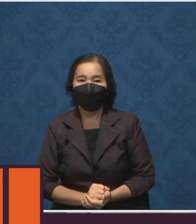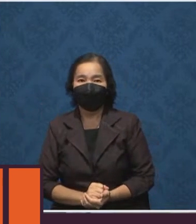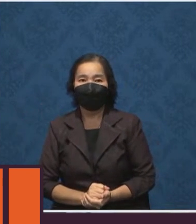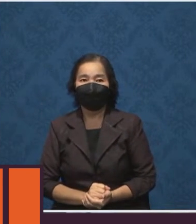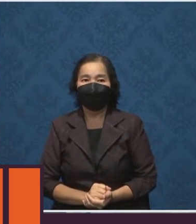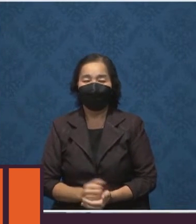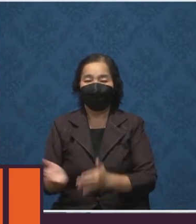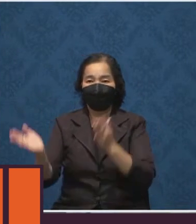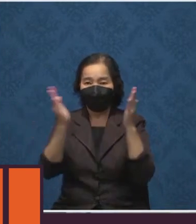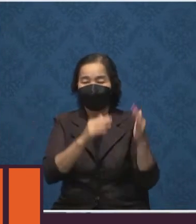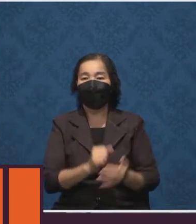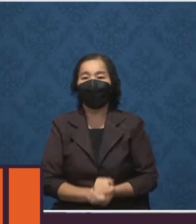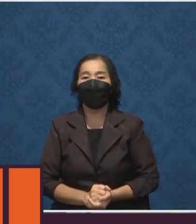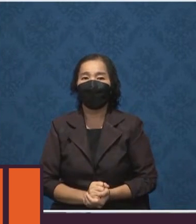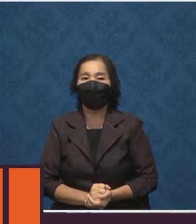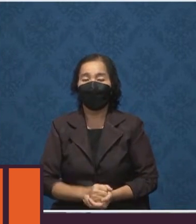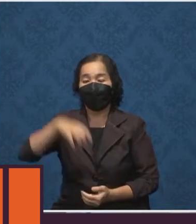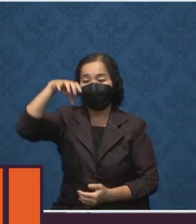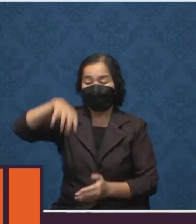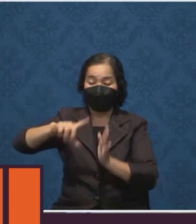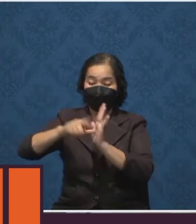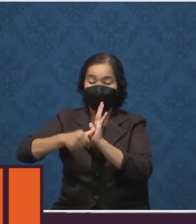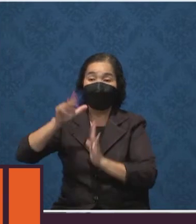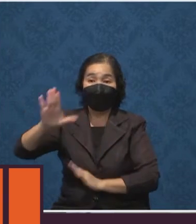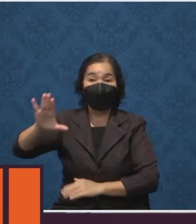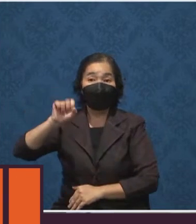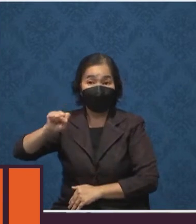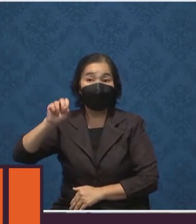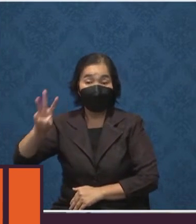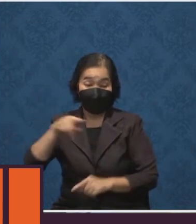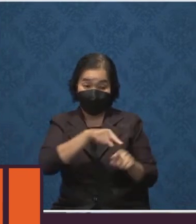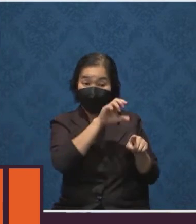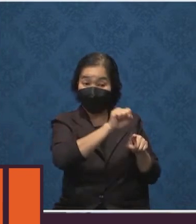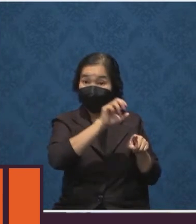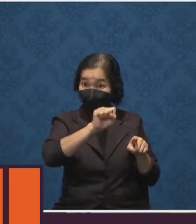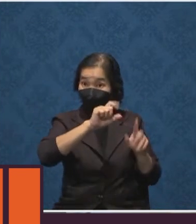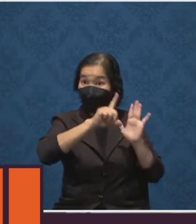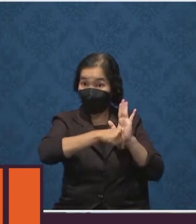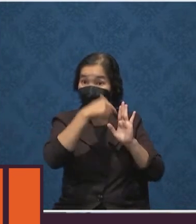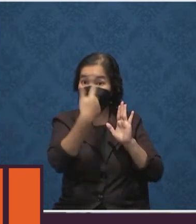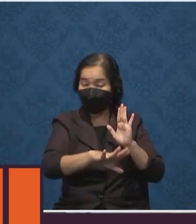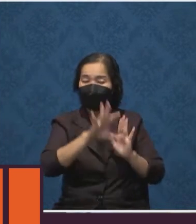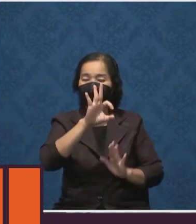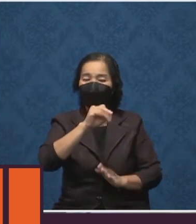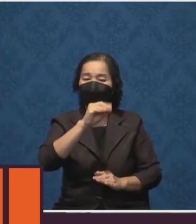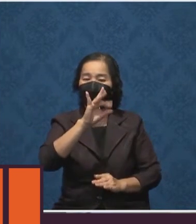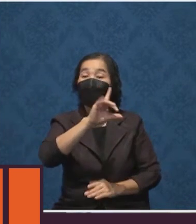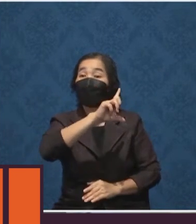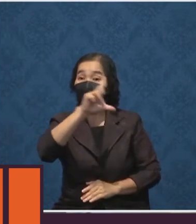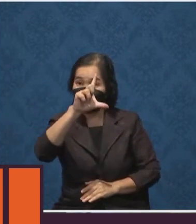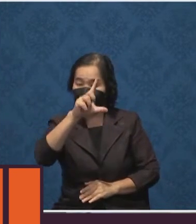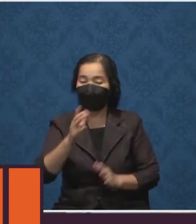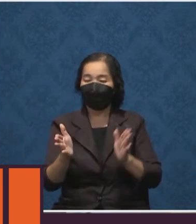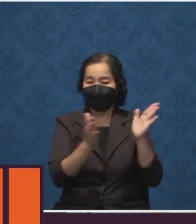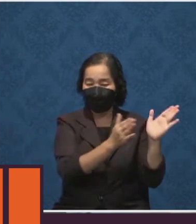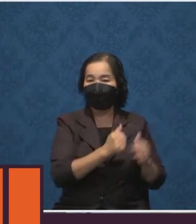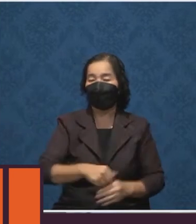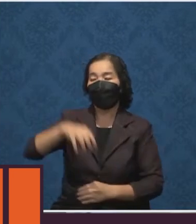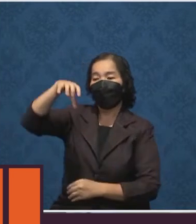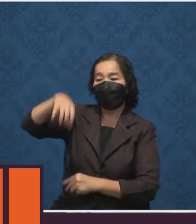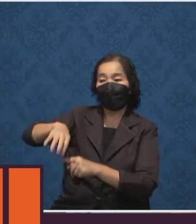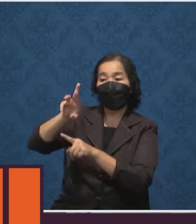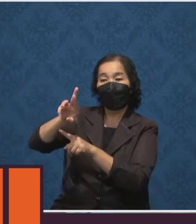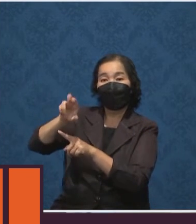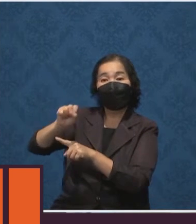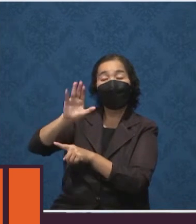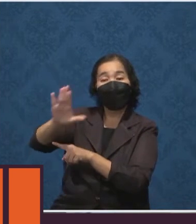ของฝั่งสำนกงานเลขาวุธธิษภา ถ้มาทานเมื่อกี้สอ ๆ เท่ไ่ฮะ98 ล้าน ถ้มาทดูฝั่งสอวอรเทาไ่